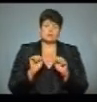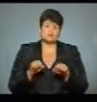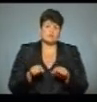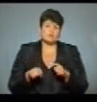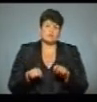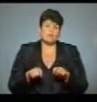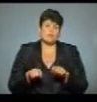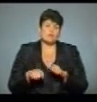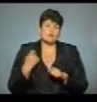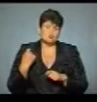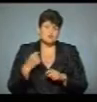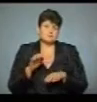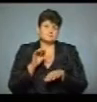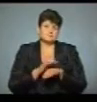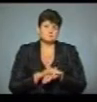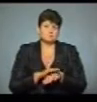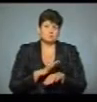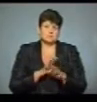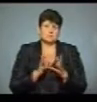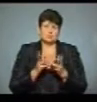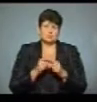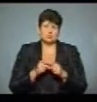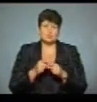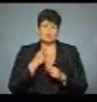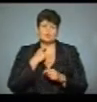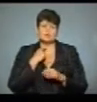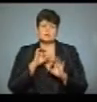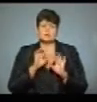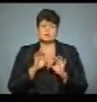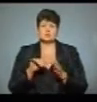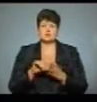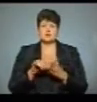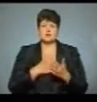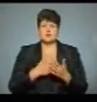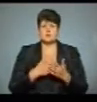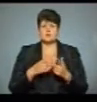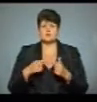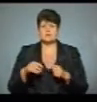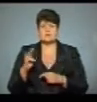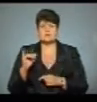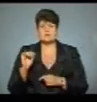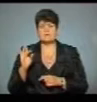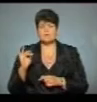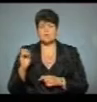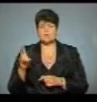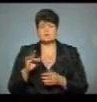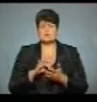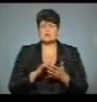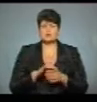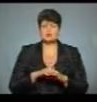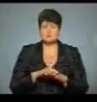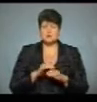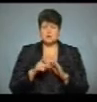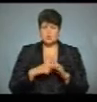які зафіксували спостерігачі під час підрахунку голосів, розповіли члени громадських організацій «Нів року», Центр суспільних досліджень «Поліс»